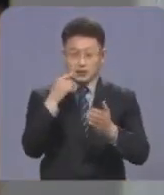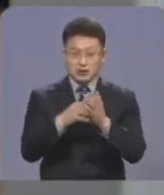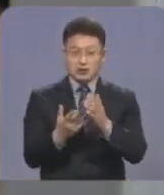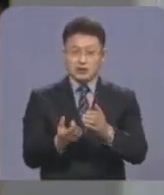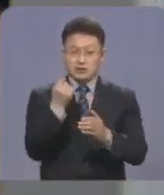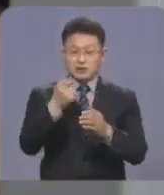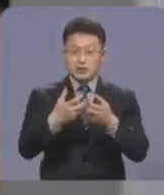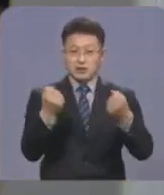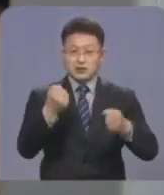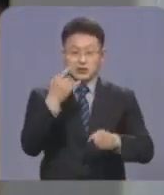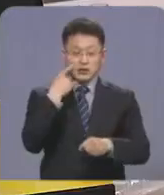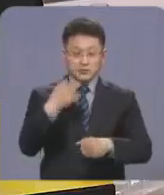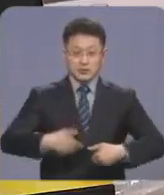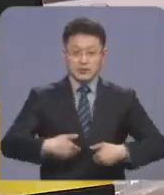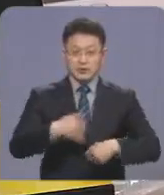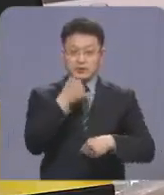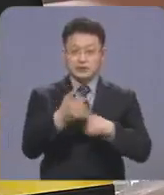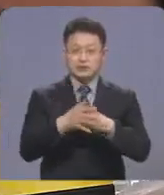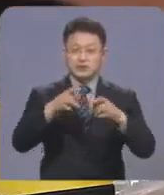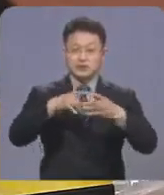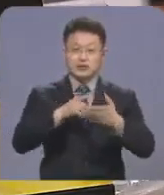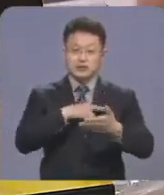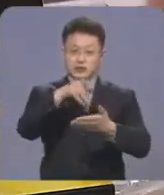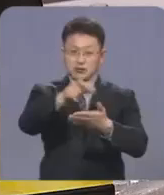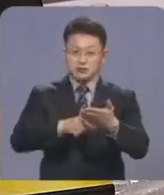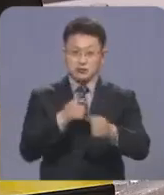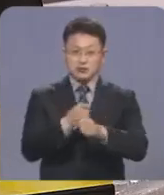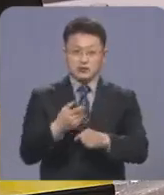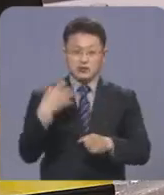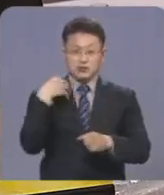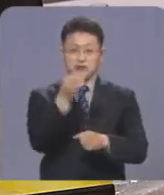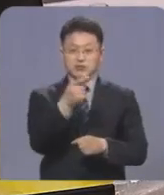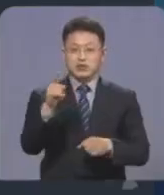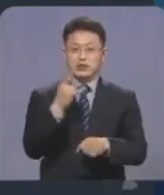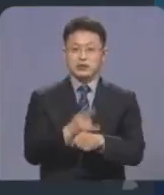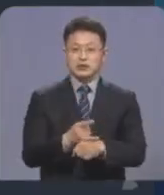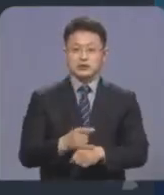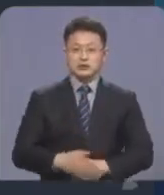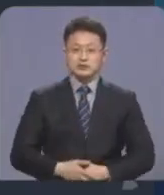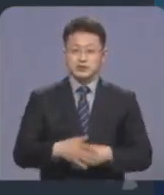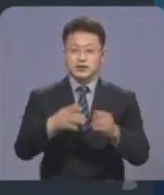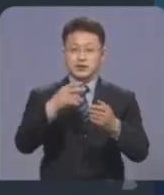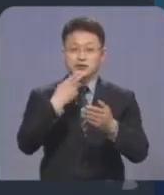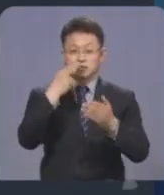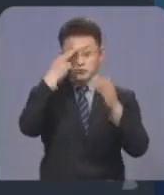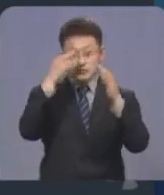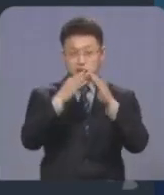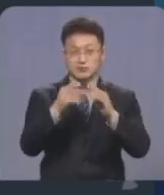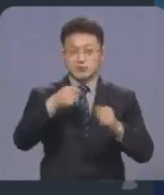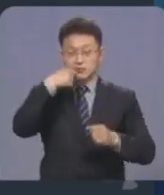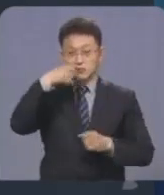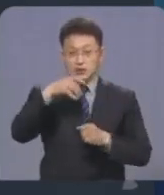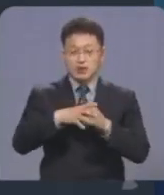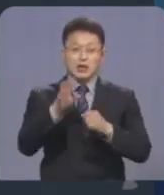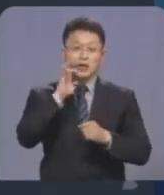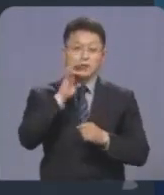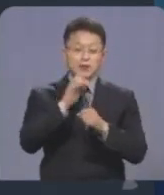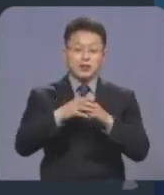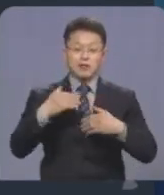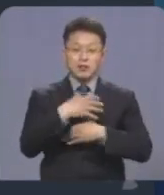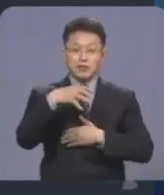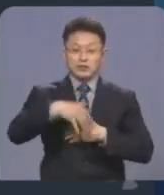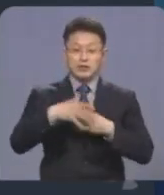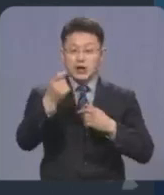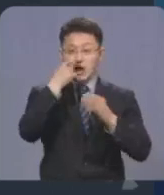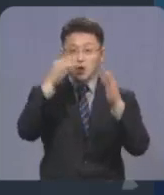신속하게 이뤄져야 한다 며 전자 출입 명부 도입을 의무가 있습니다 유 홍 시설과 식당 카 페 목욕장